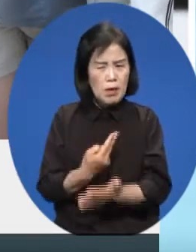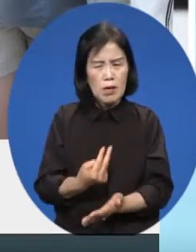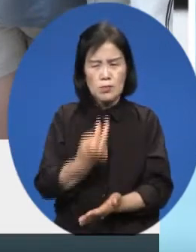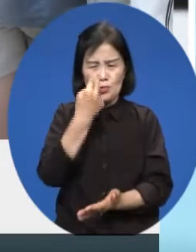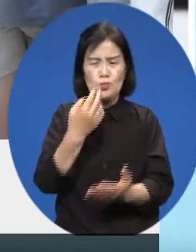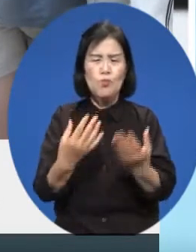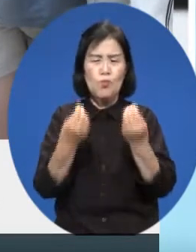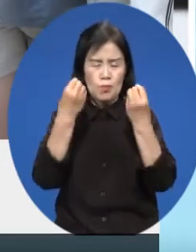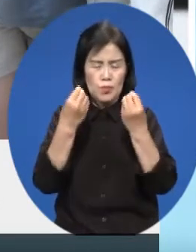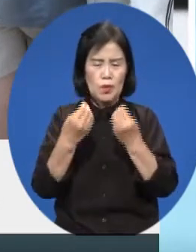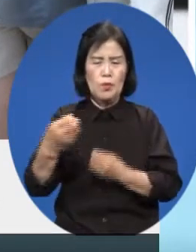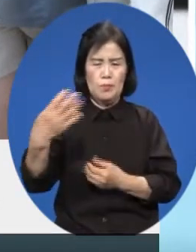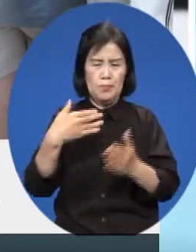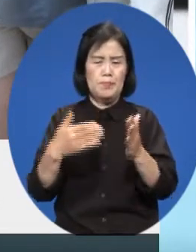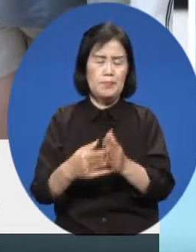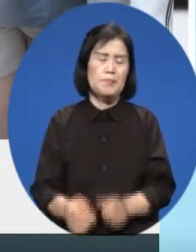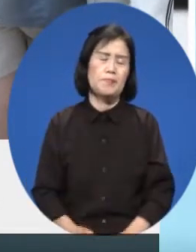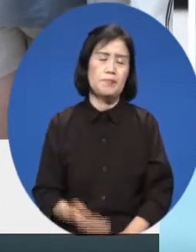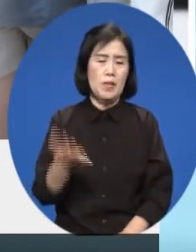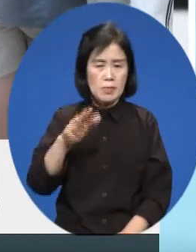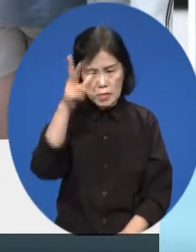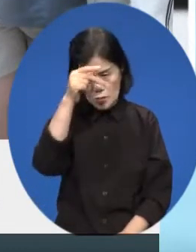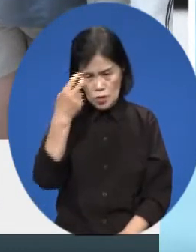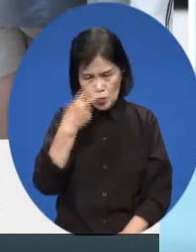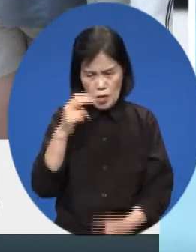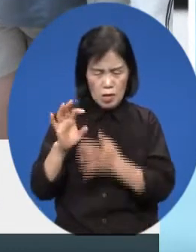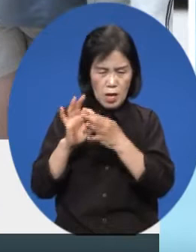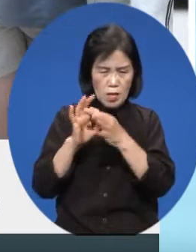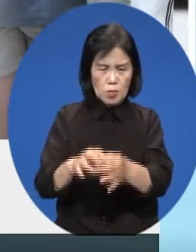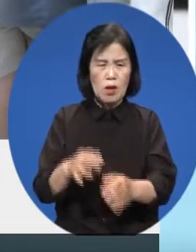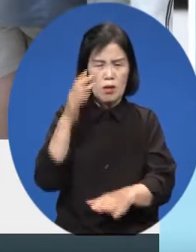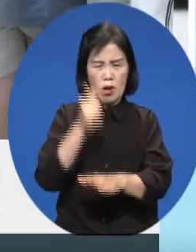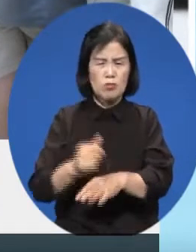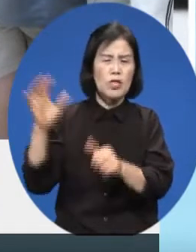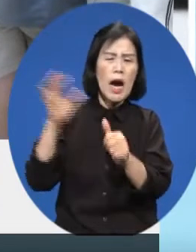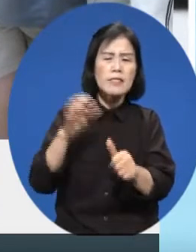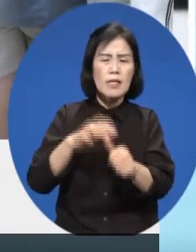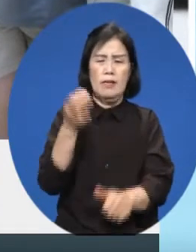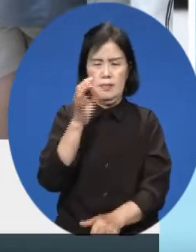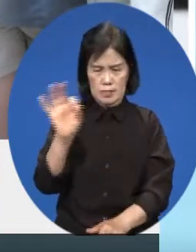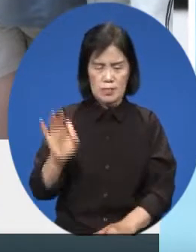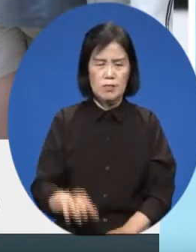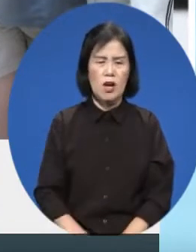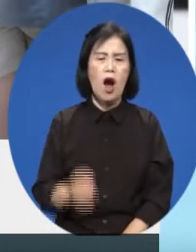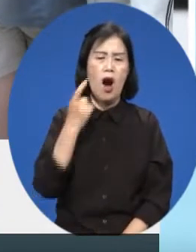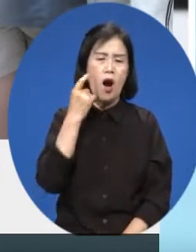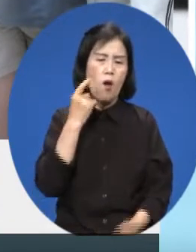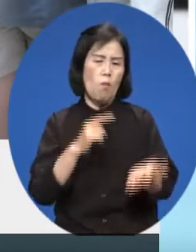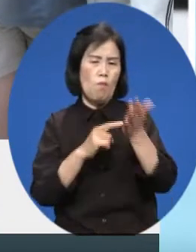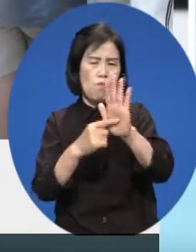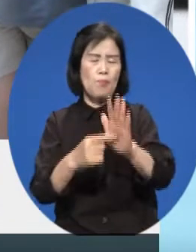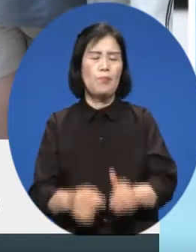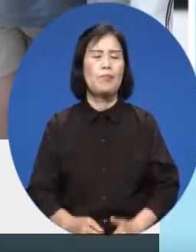않는다 라고 진술을 했었는데요 하지만 경찰 조사가 계속되자 결국 학대한 사실을 인정했습니다 거짓말로 드러났다 볼 수가